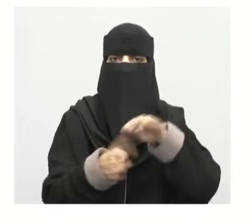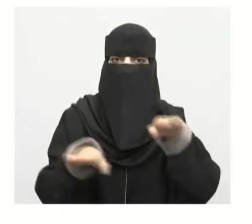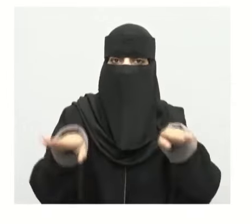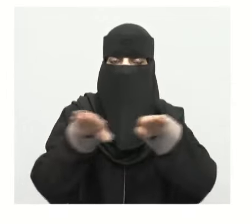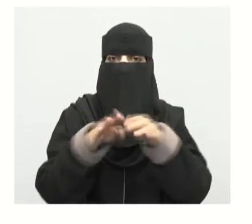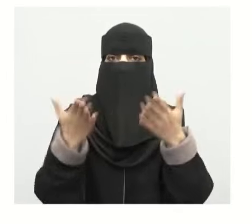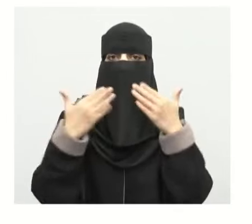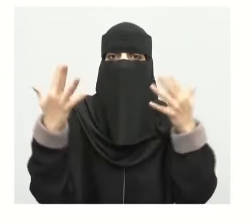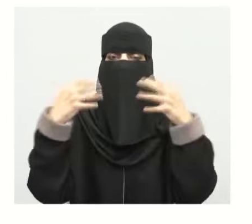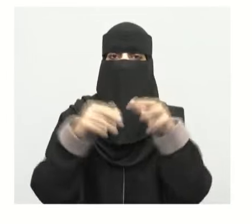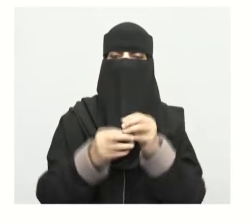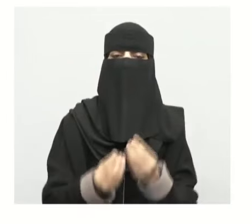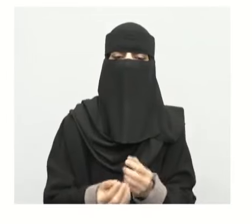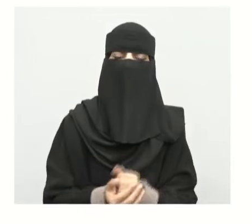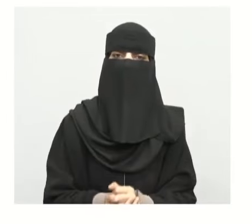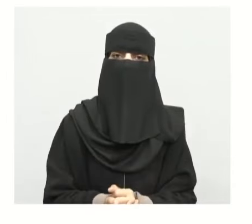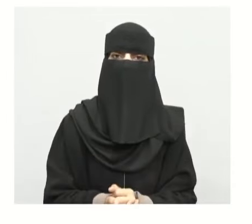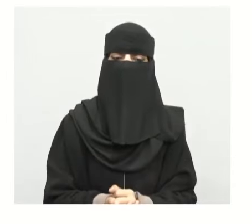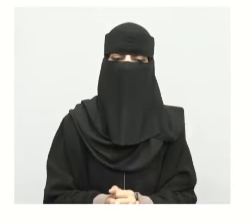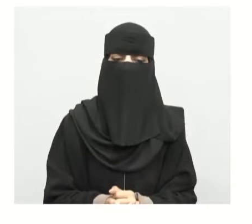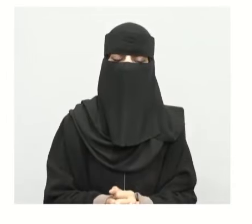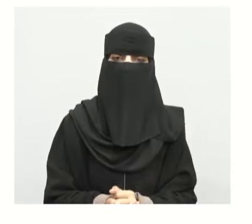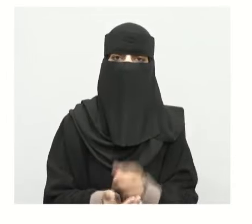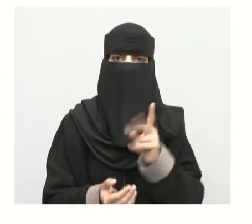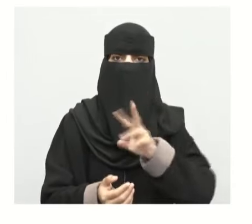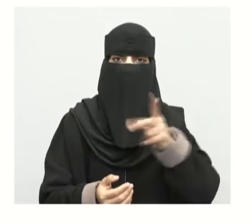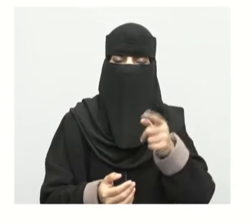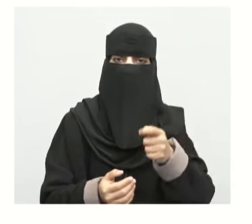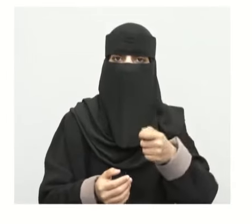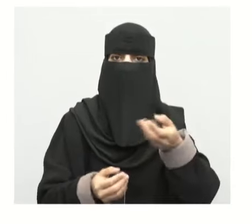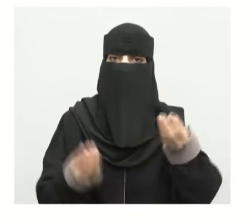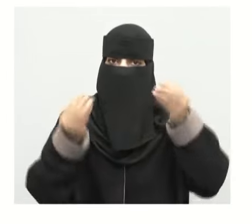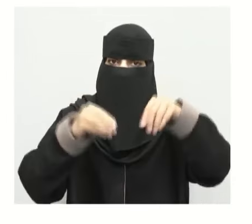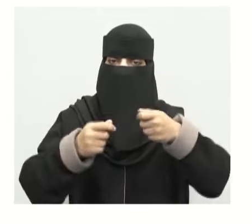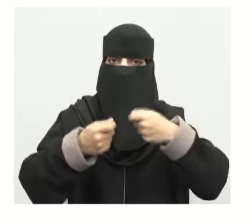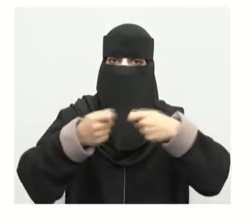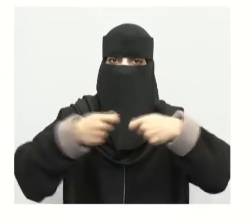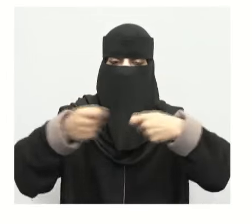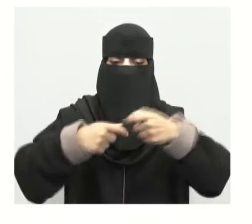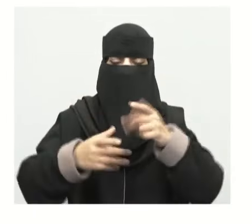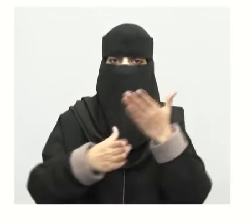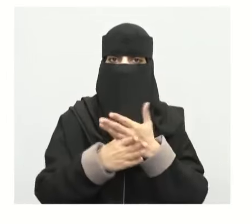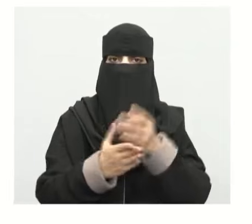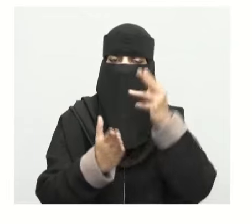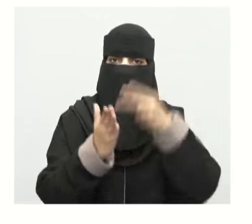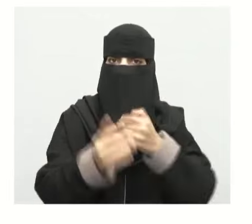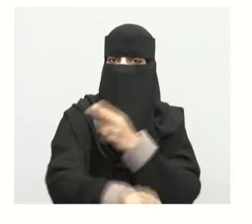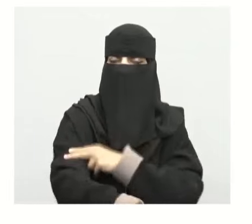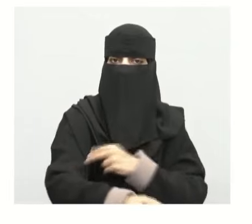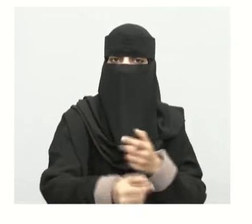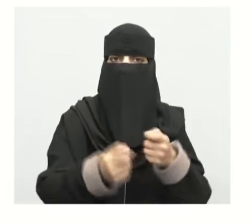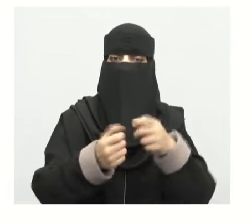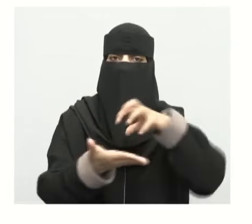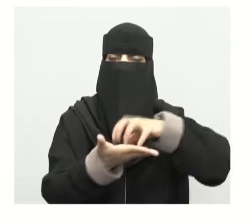الاعتدال مناخها انها غير مكلفه اقتصاديا لانها لا تعتمد على